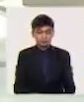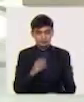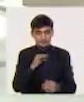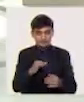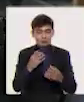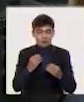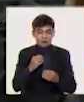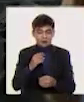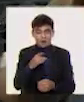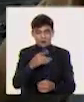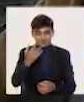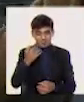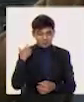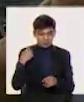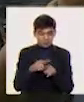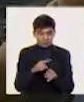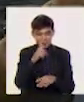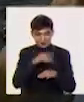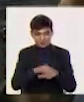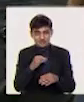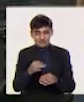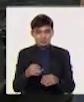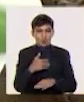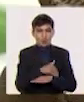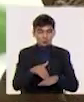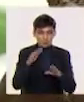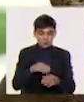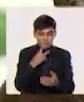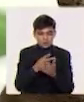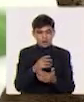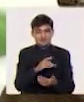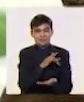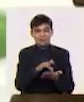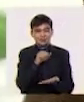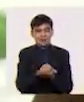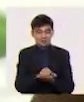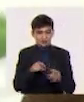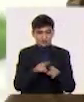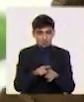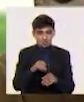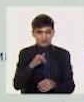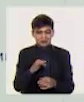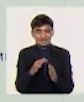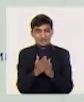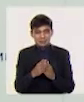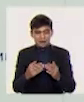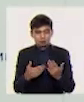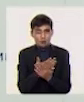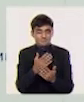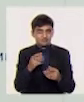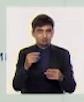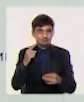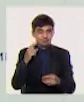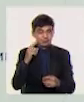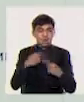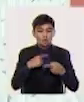Орта келе аудан басшы аз ғана уақыттың ішінде ауладан бастап халықты жұмыспен қамту орталығын, кітапханаларды жаңғырту жұмысын жолға қойып,